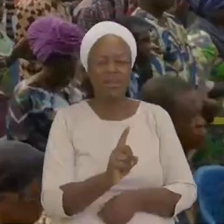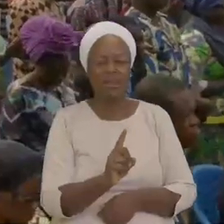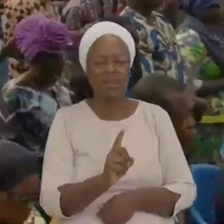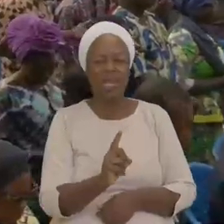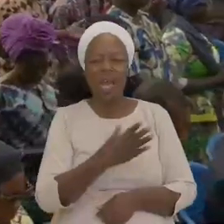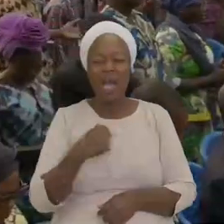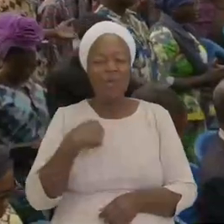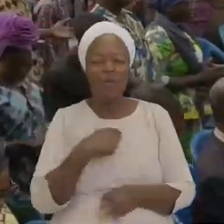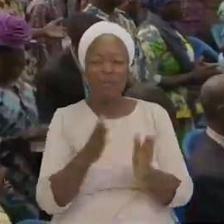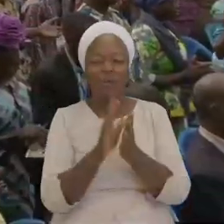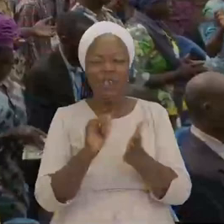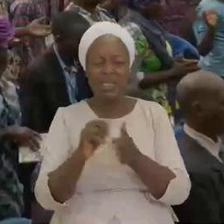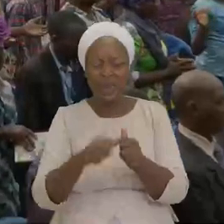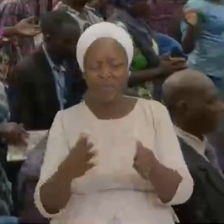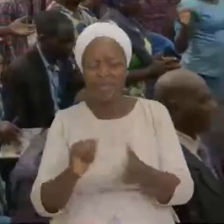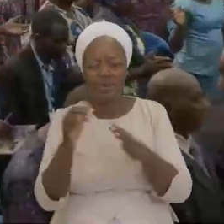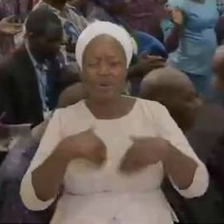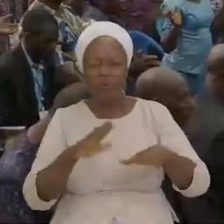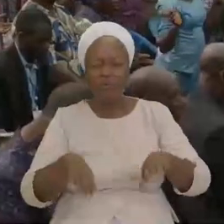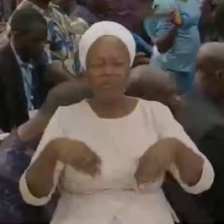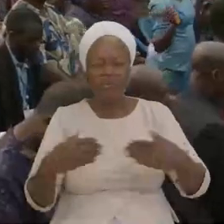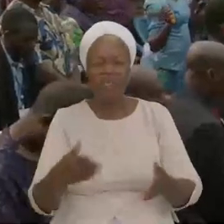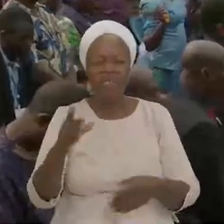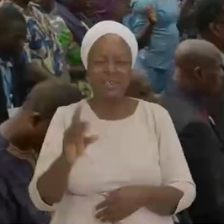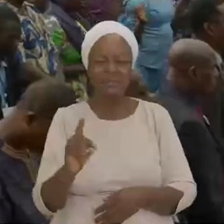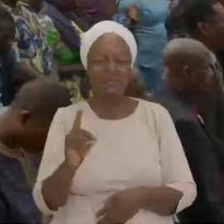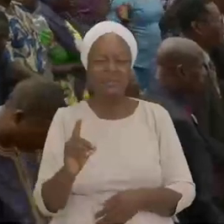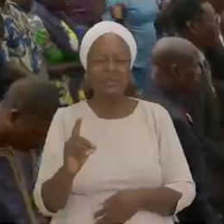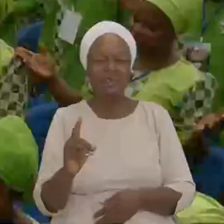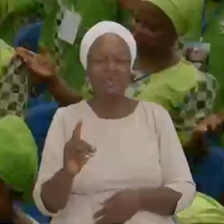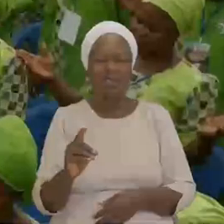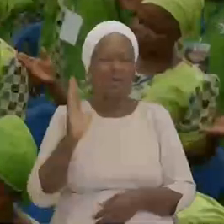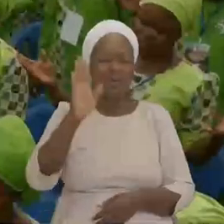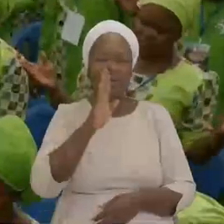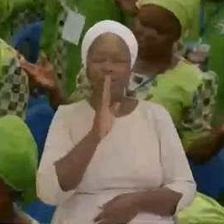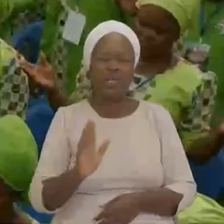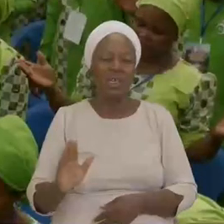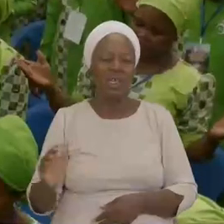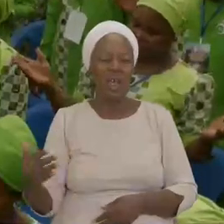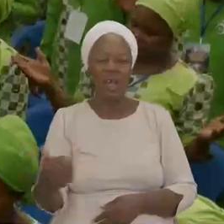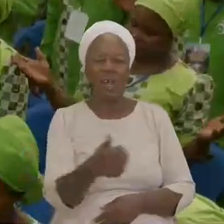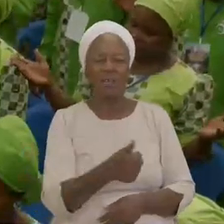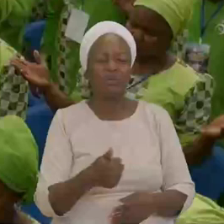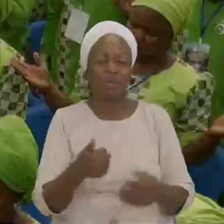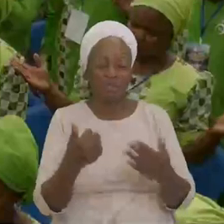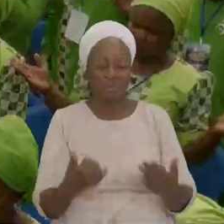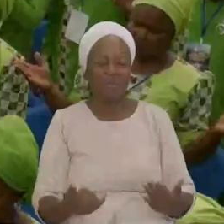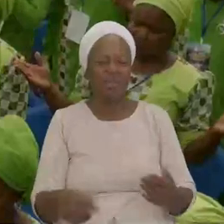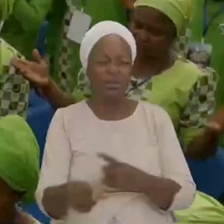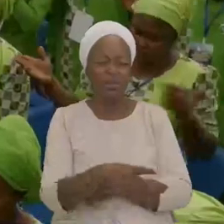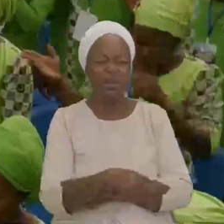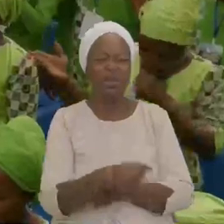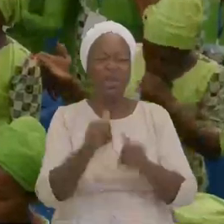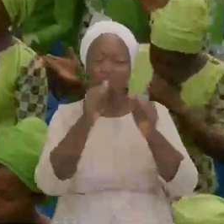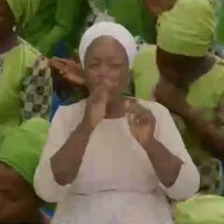à chacun de nous. Et nous prions que tout ce que tu as pourvu soit pour nous